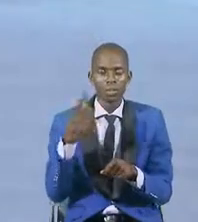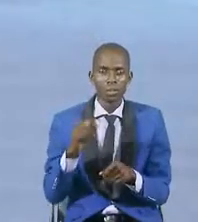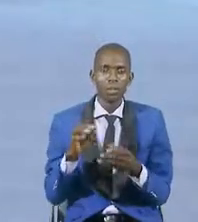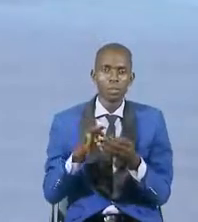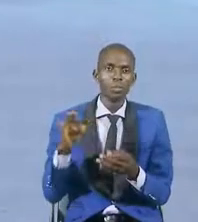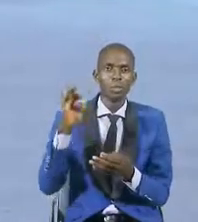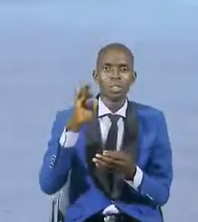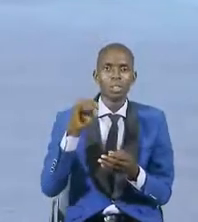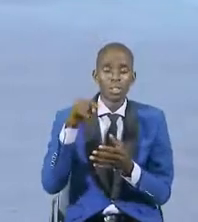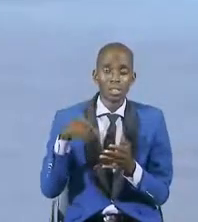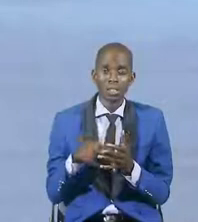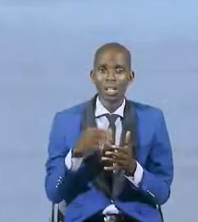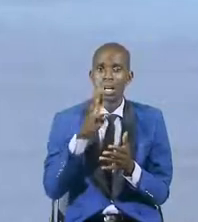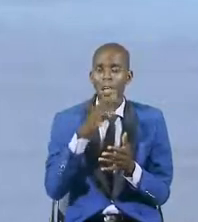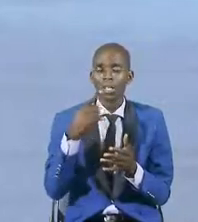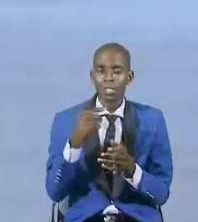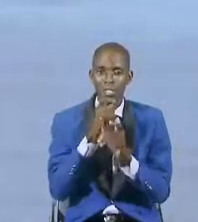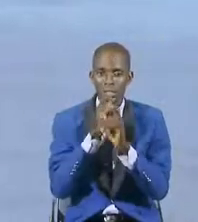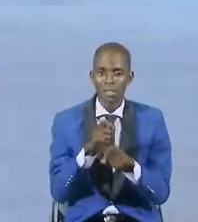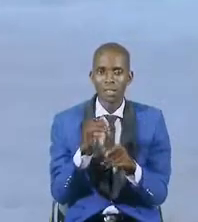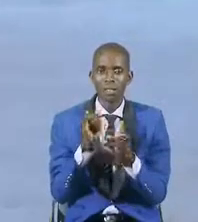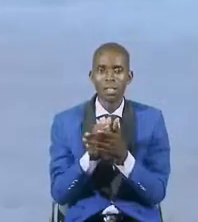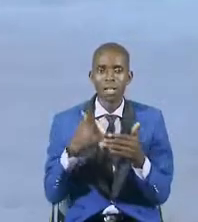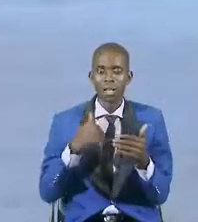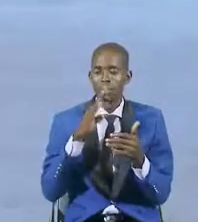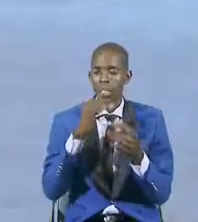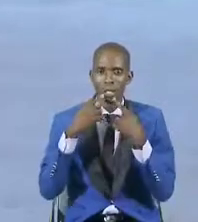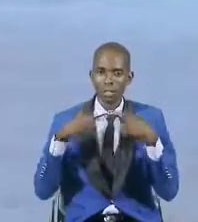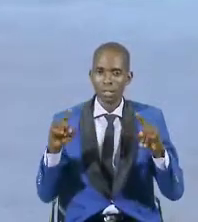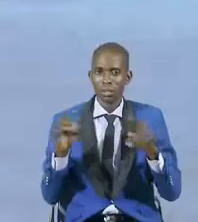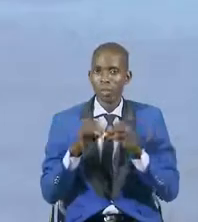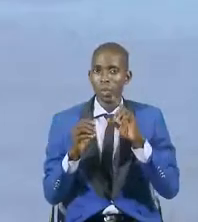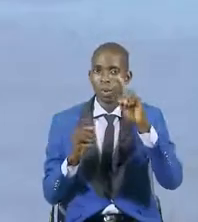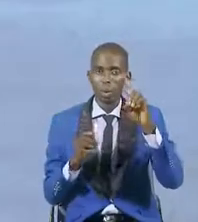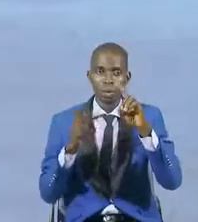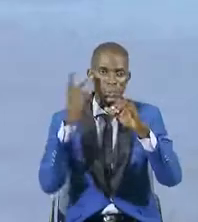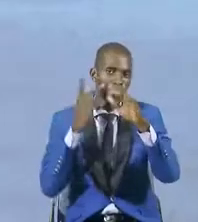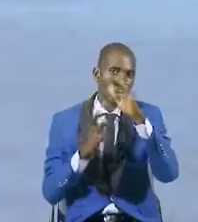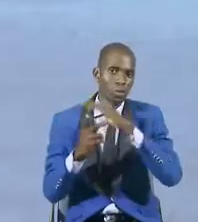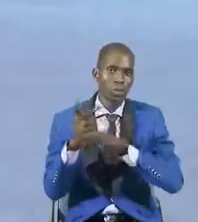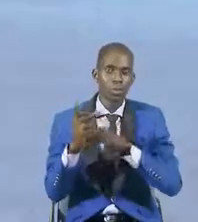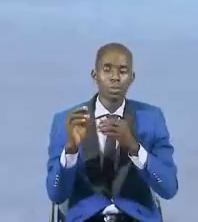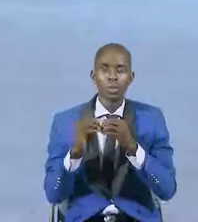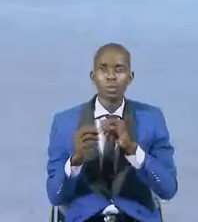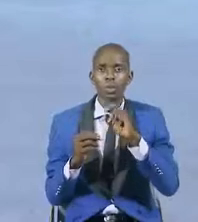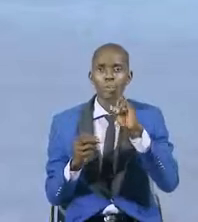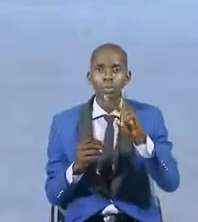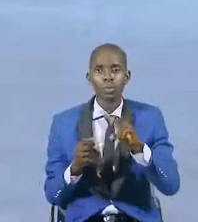déclaration de l'Esprit. Les dons déclaratifs, les dons qui déclarent. Numéro 1 ici, c'est la prophétie. Numéro 2, c'est